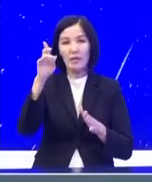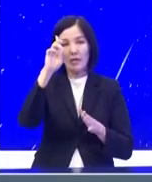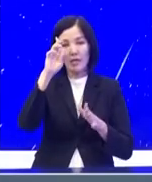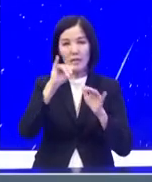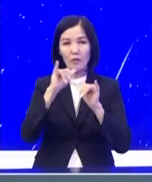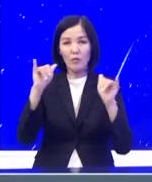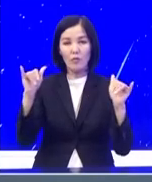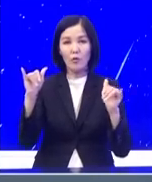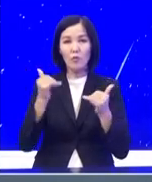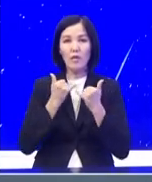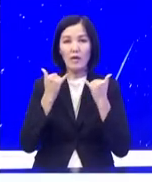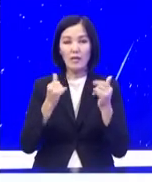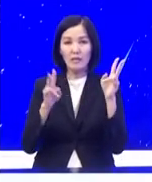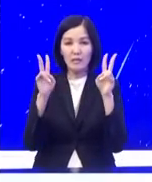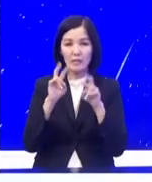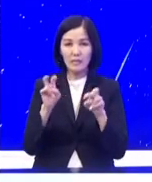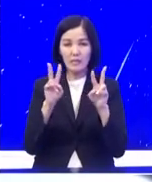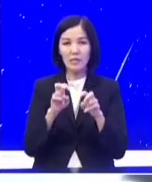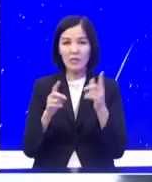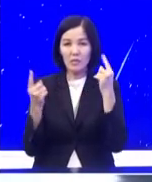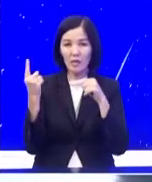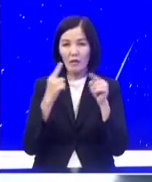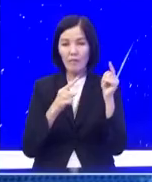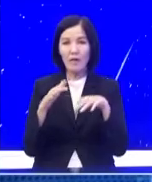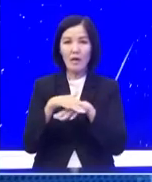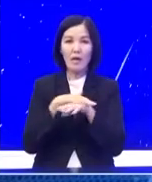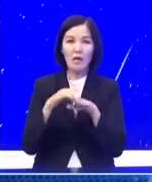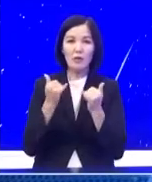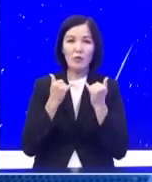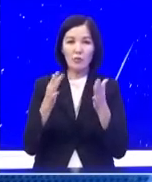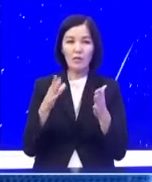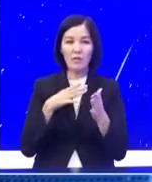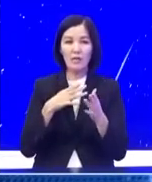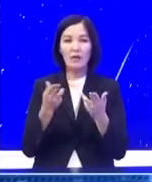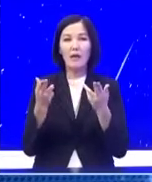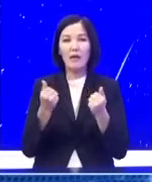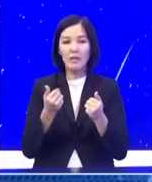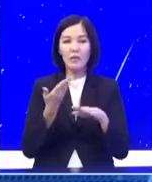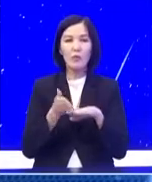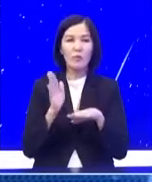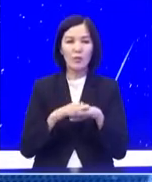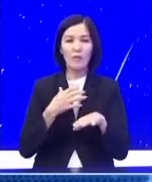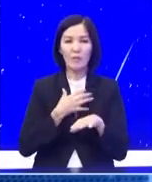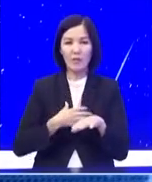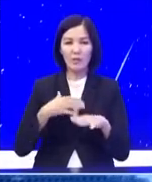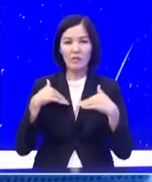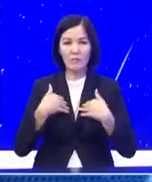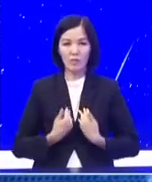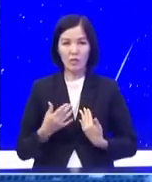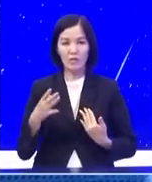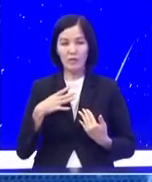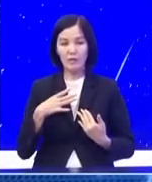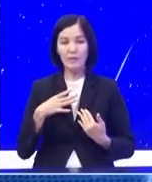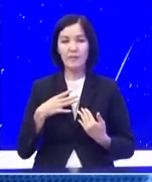арнады. Үнемі ізденгіштігімен халық құрметіне бөленді. Әрине, өте толғанып, өте ауыр кейде